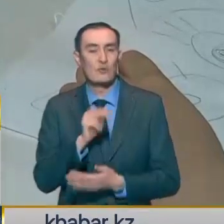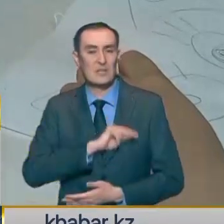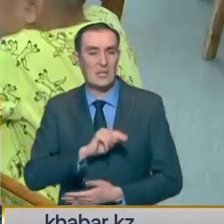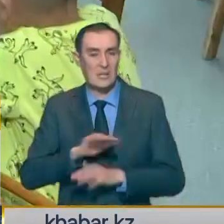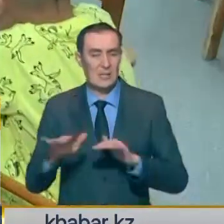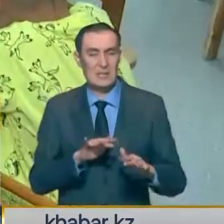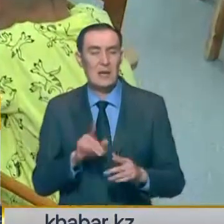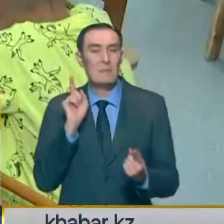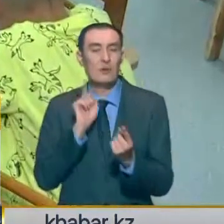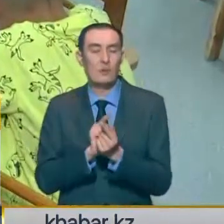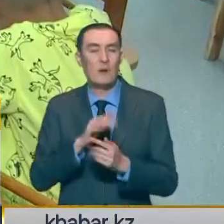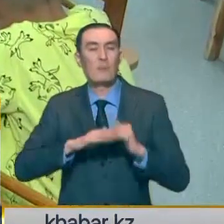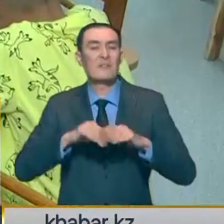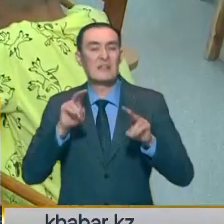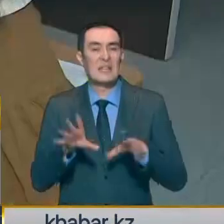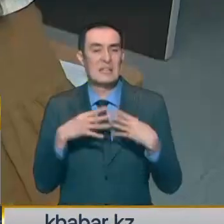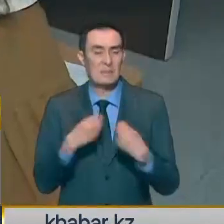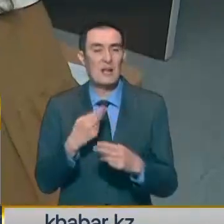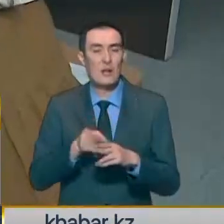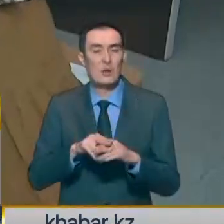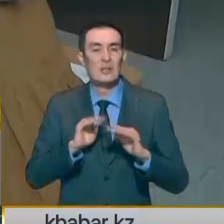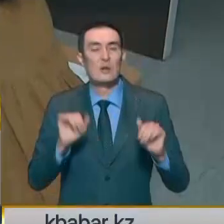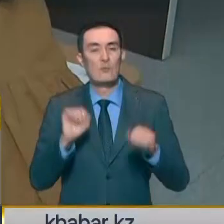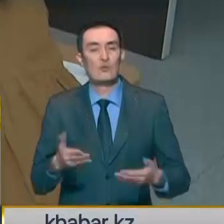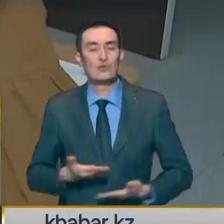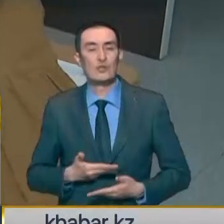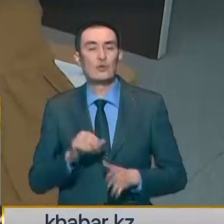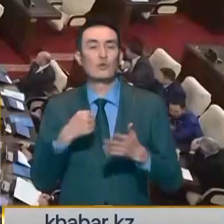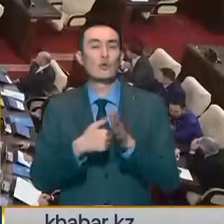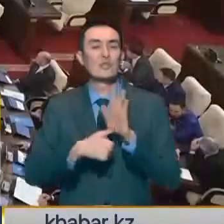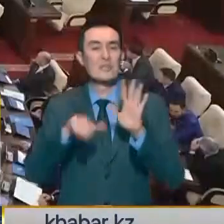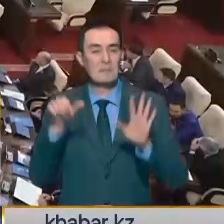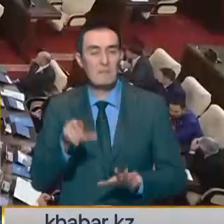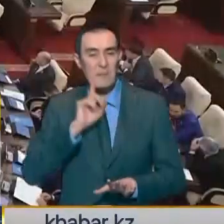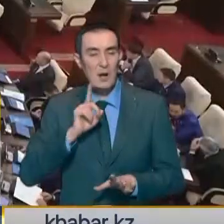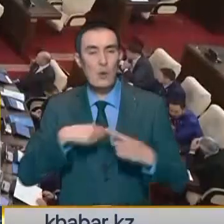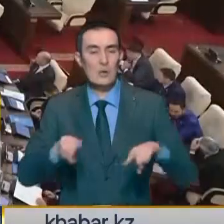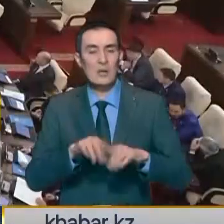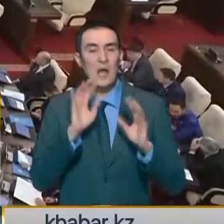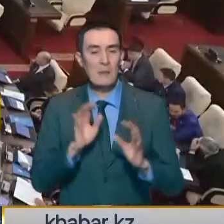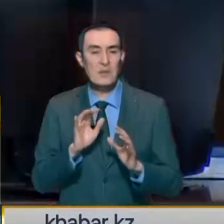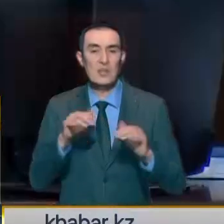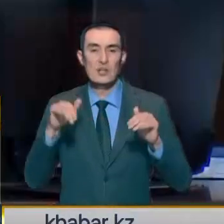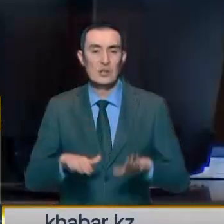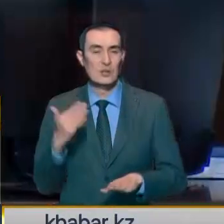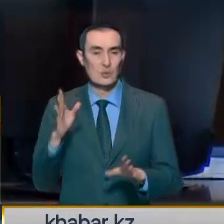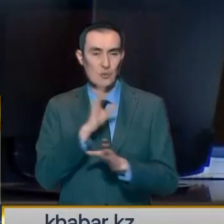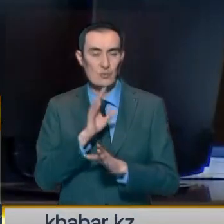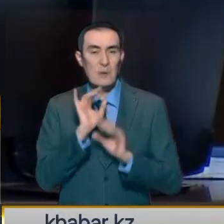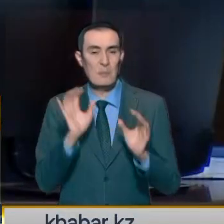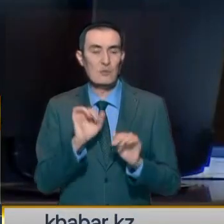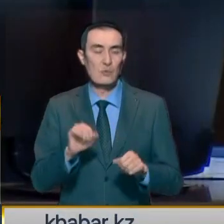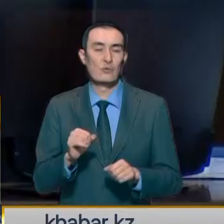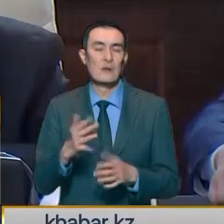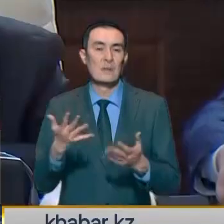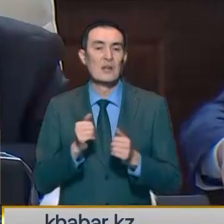деятельности приемных профессиональных семей, в которых дети смогут жить до полугода, пока органы опеки не решат их судьбу. На попечение они